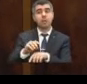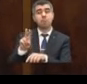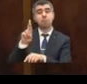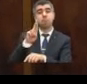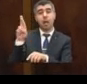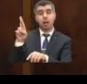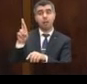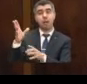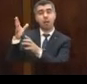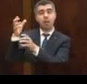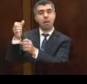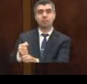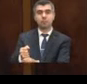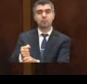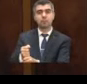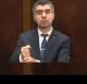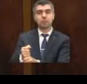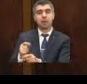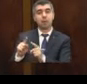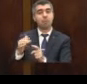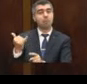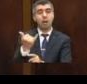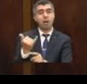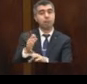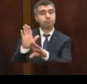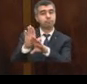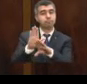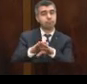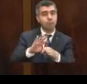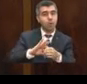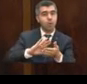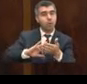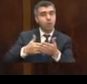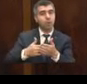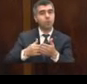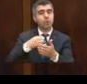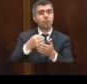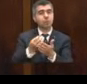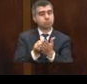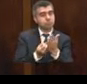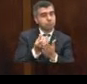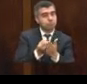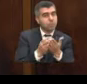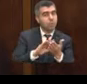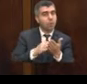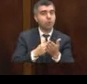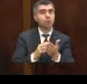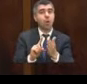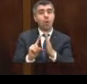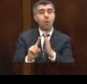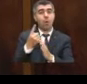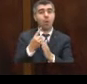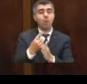الناجعة لصاحب الجلالة محمد السادس حفظه الله وقراراته الحكيمة وتوجيهاته الرشيدة والتي أعطت الأولوية